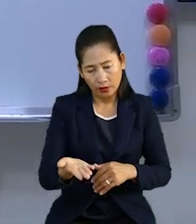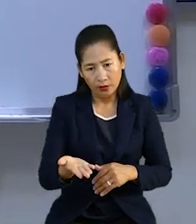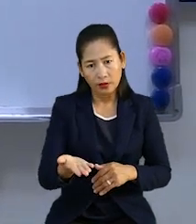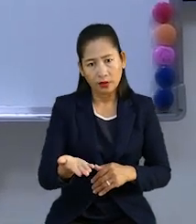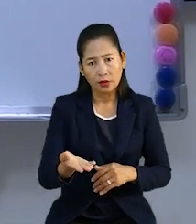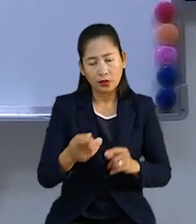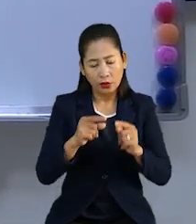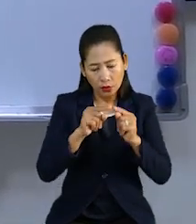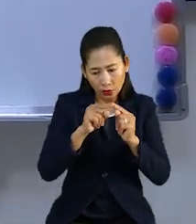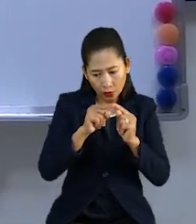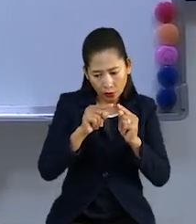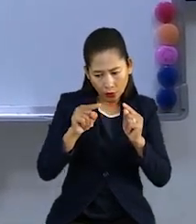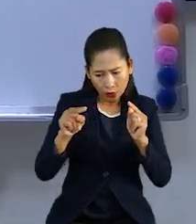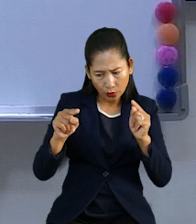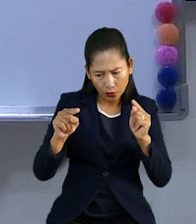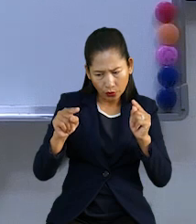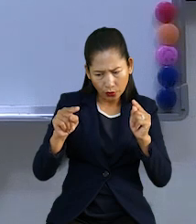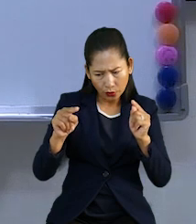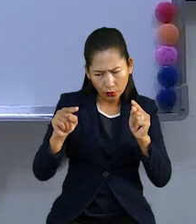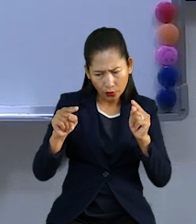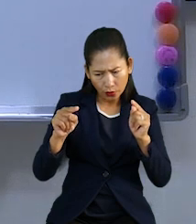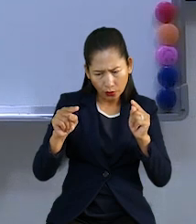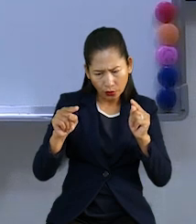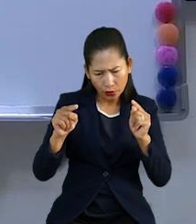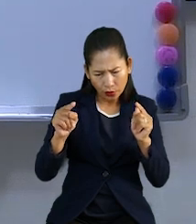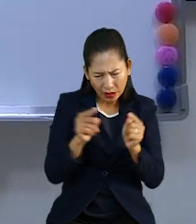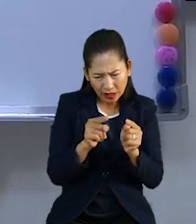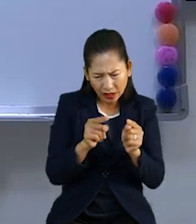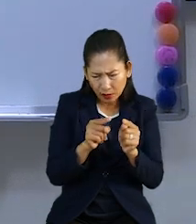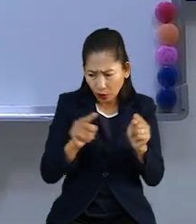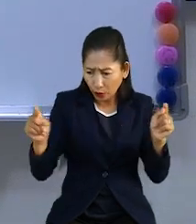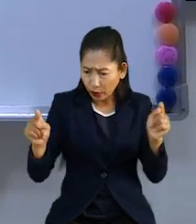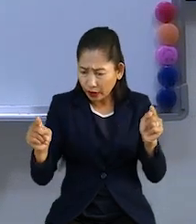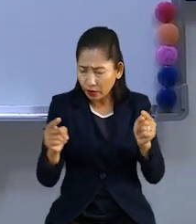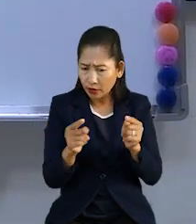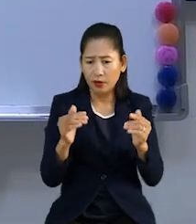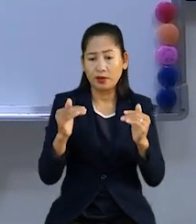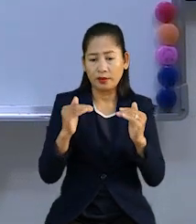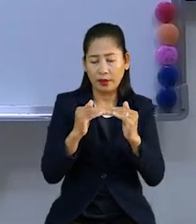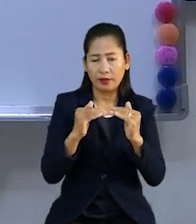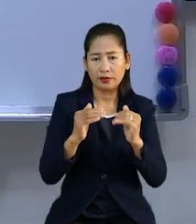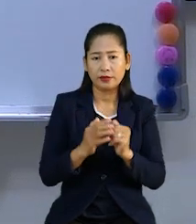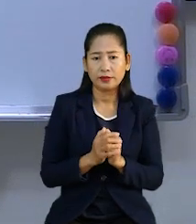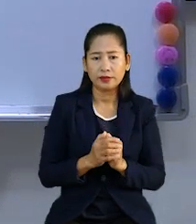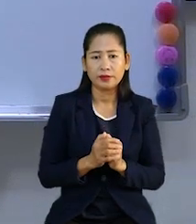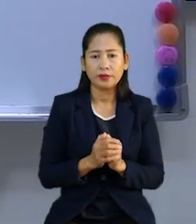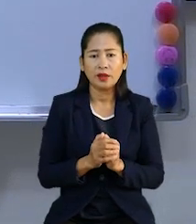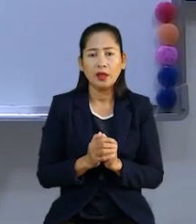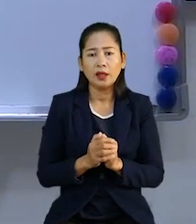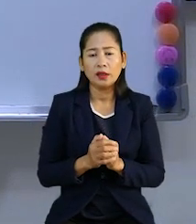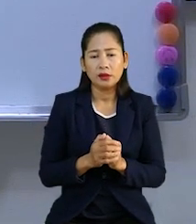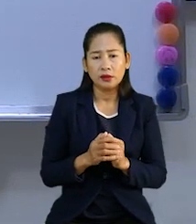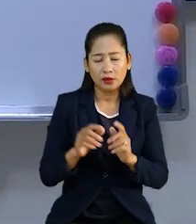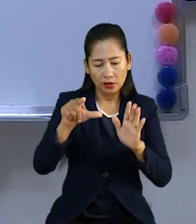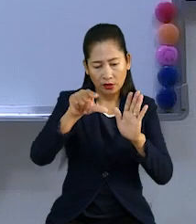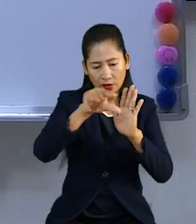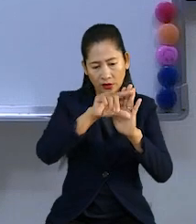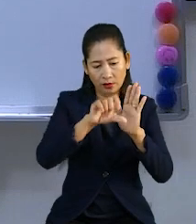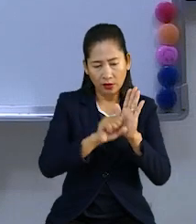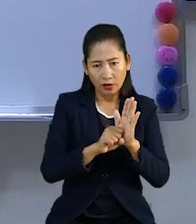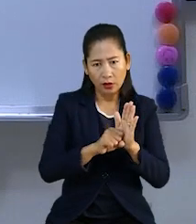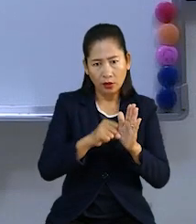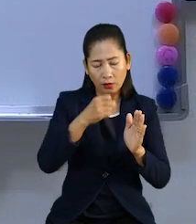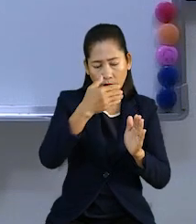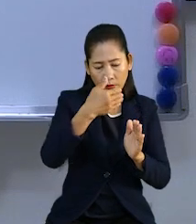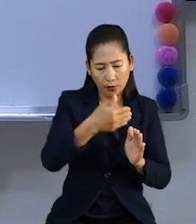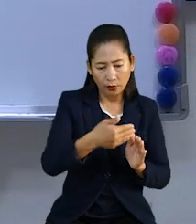ta trai cu cùng nụ tàng lấy chiến rư co về chiến rư môi co smart chả chắc chương cầm nọt bàn hai thà phòng